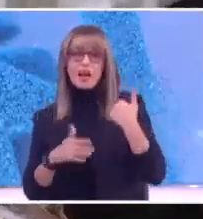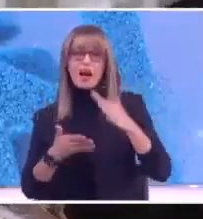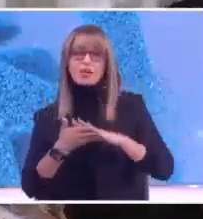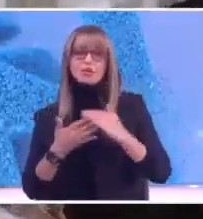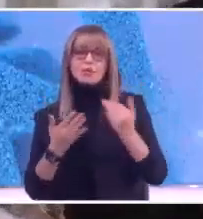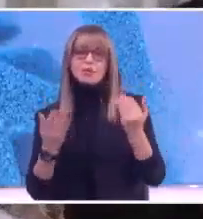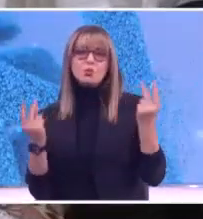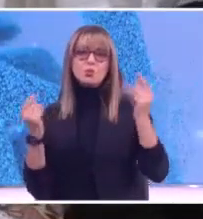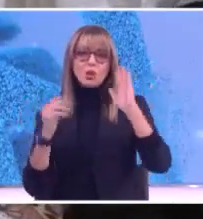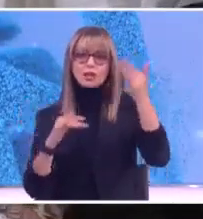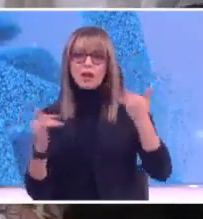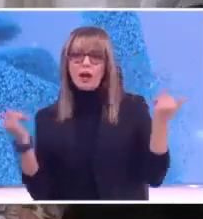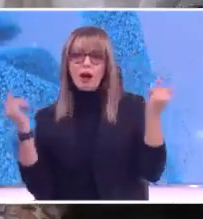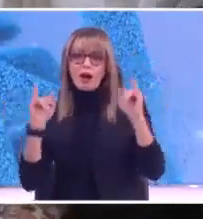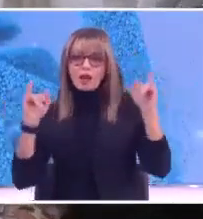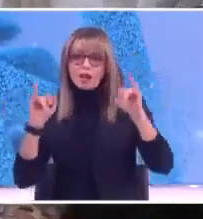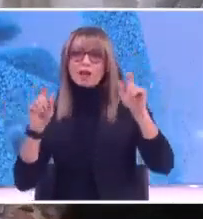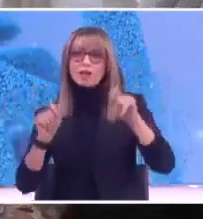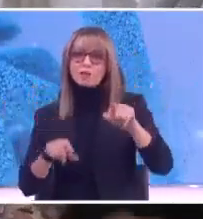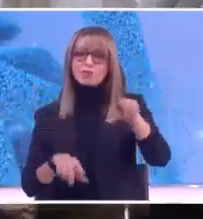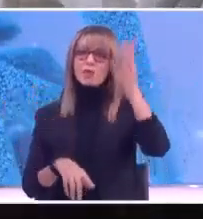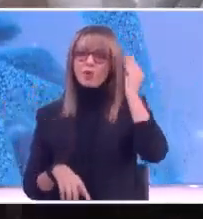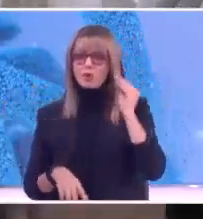gittik, halay çektik, halayı da öğrendik.